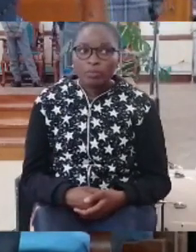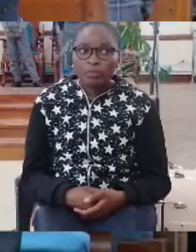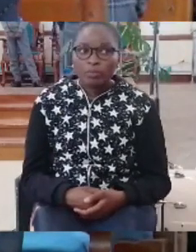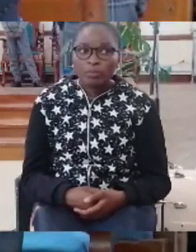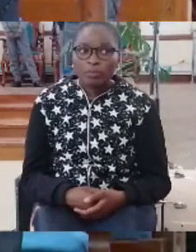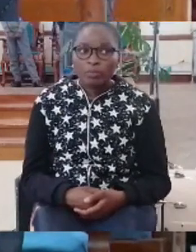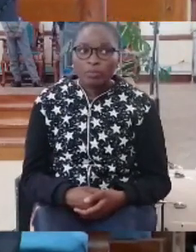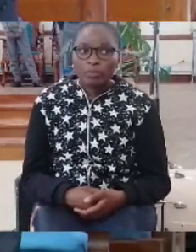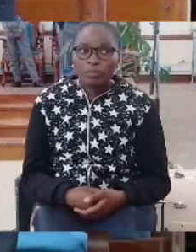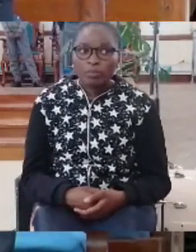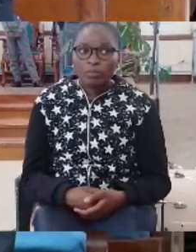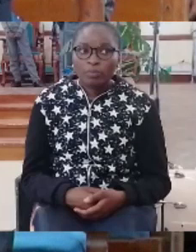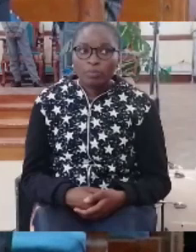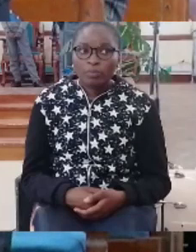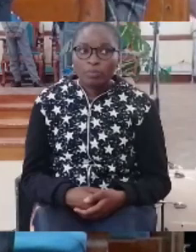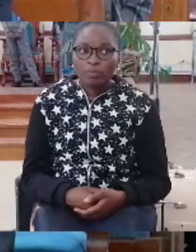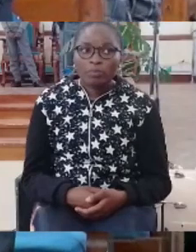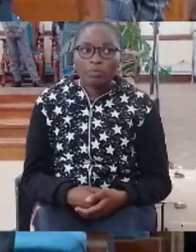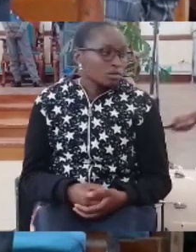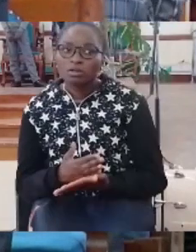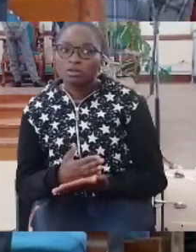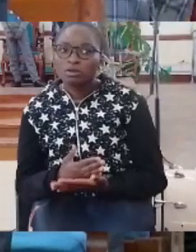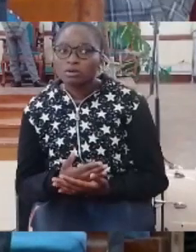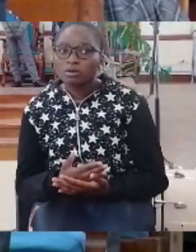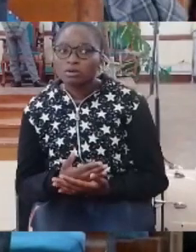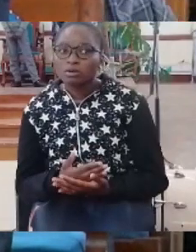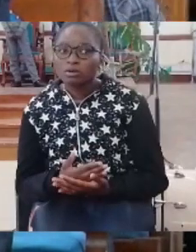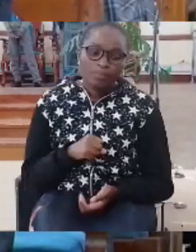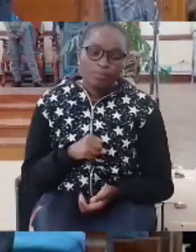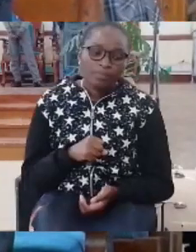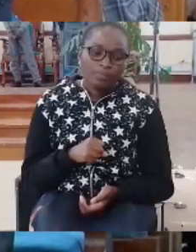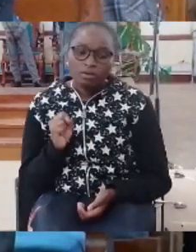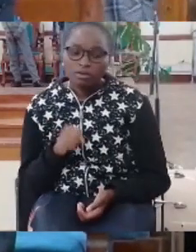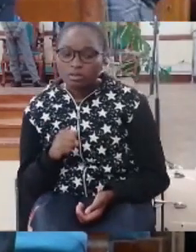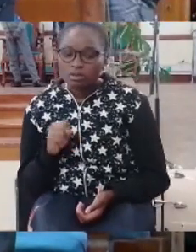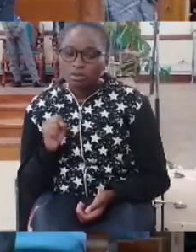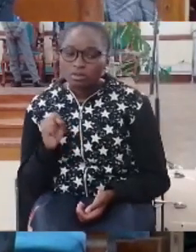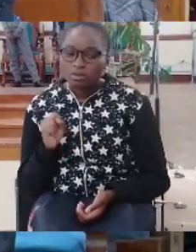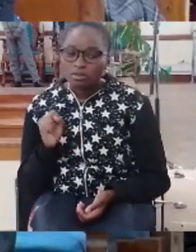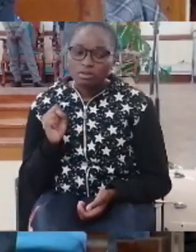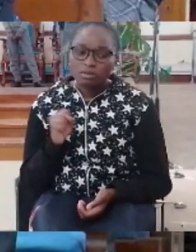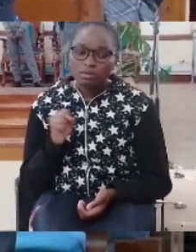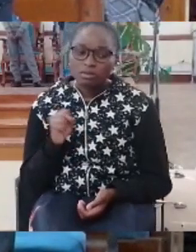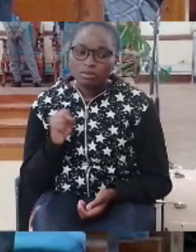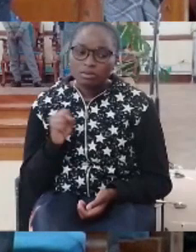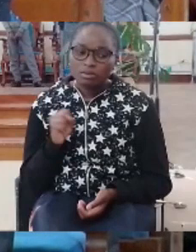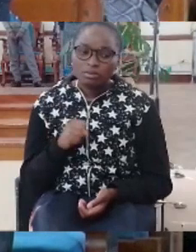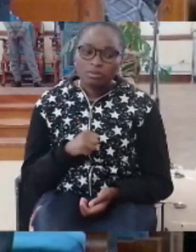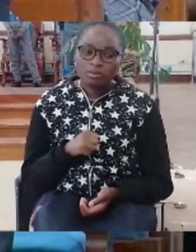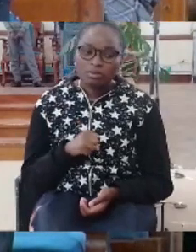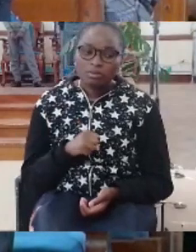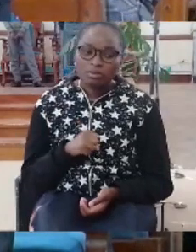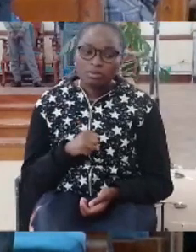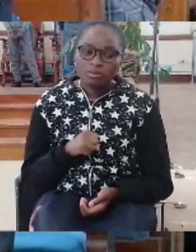dio. Dio. Dio. Bwana